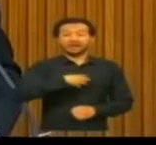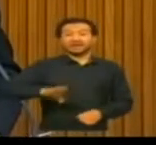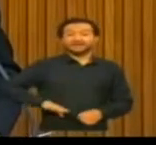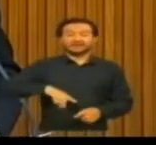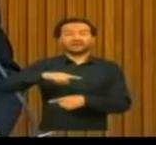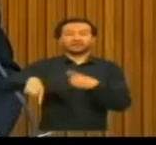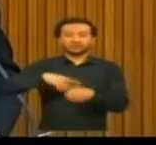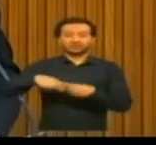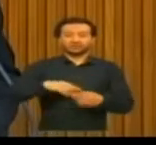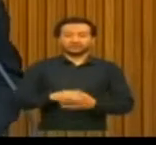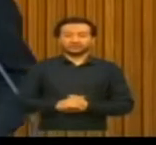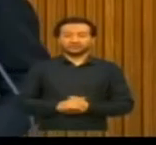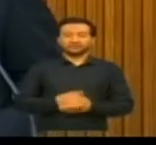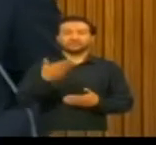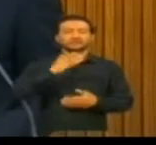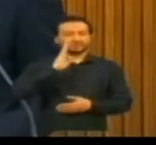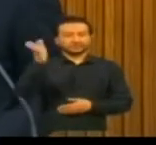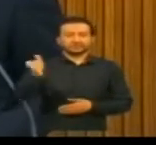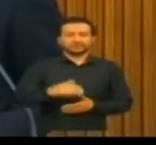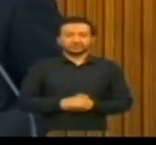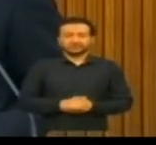arıyorlar. Gittiler.